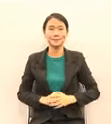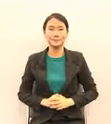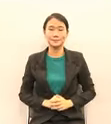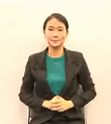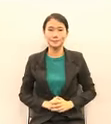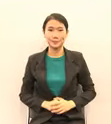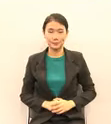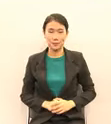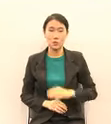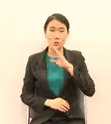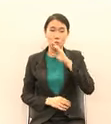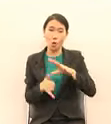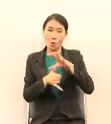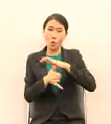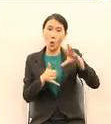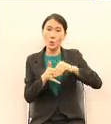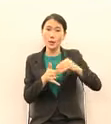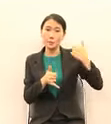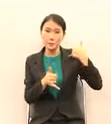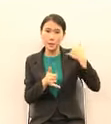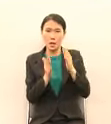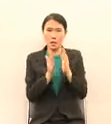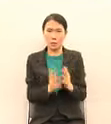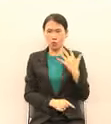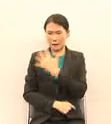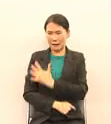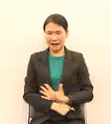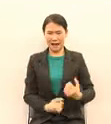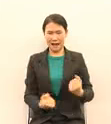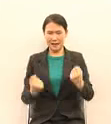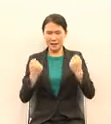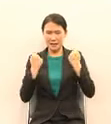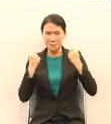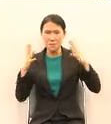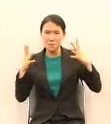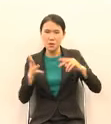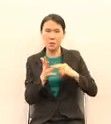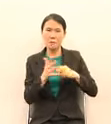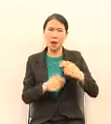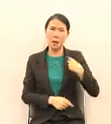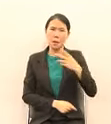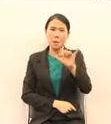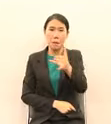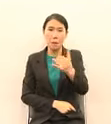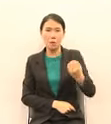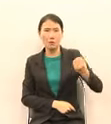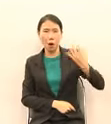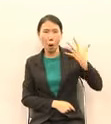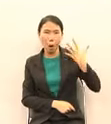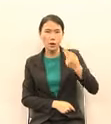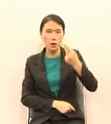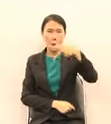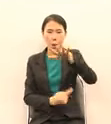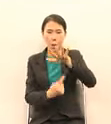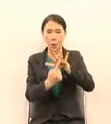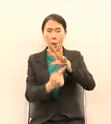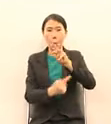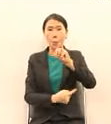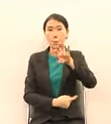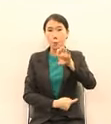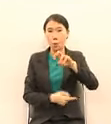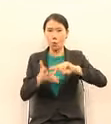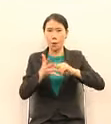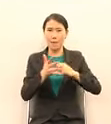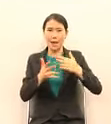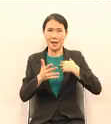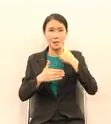คนี้ป่วยขึ้นมาเนี่ยทุกคนไม่มีภูมิคุ้มกันนะครับเพราะฉะนั้นถ้าไม่มีภูมิคุ้มกันเนี่ยแปลว่าร่างกายต้องให้เม็ดเลือดข